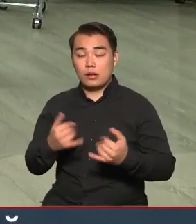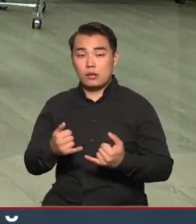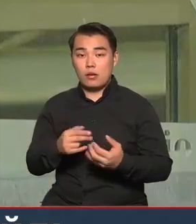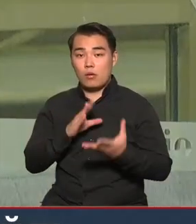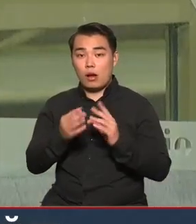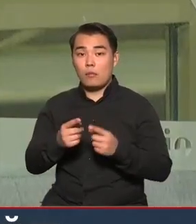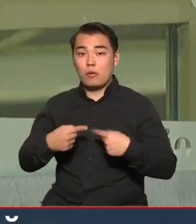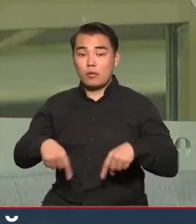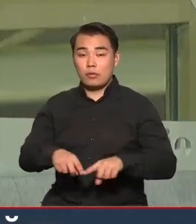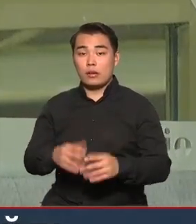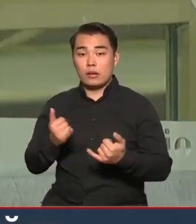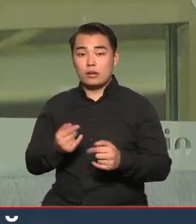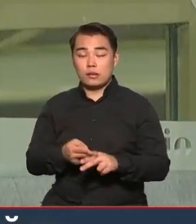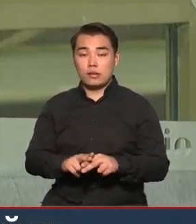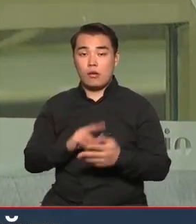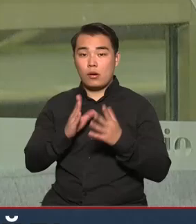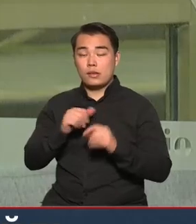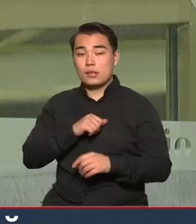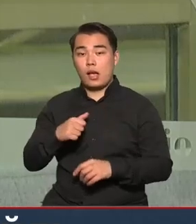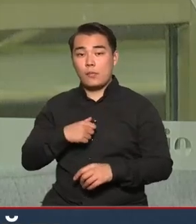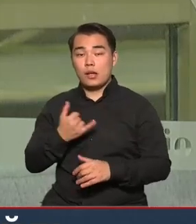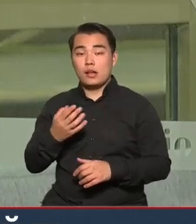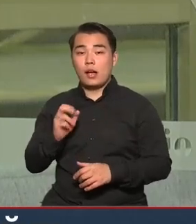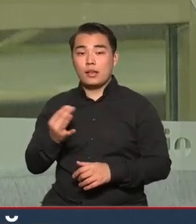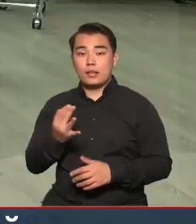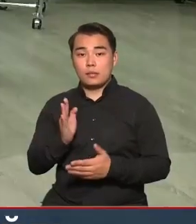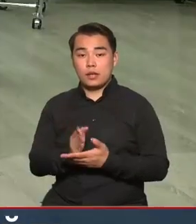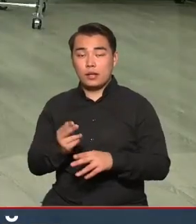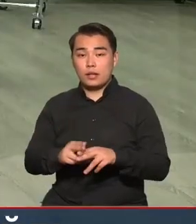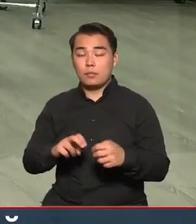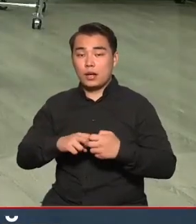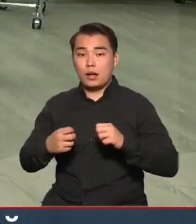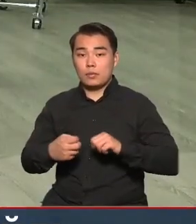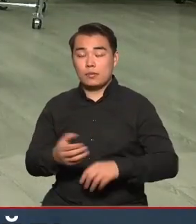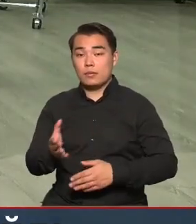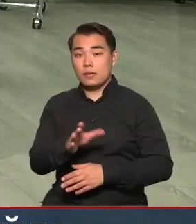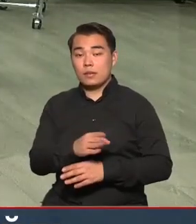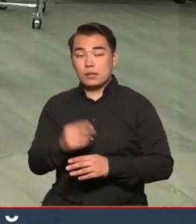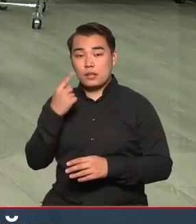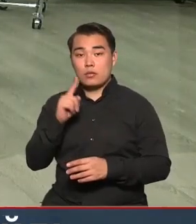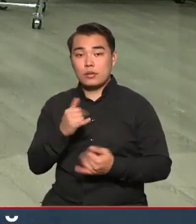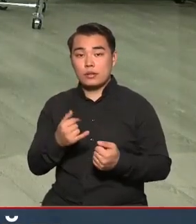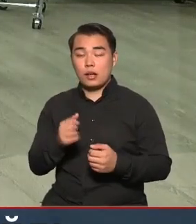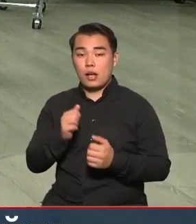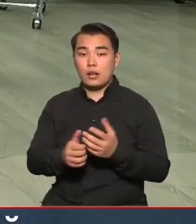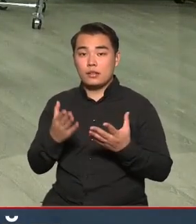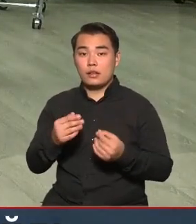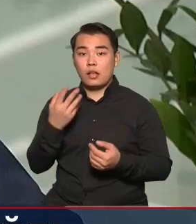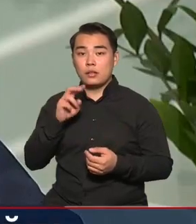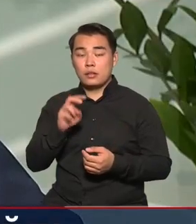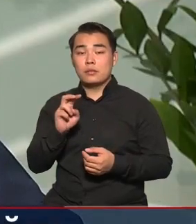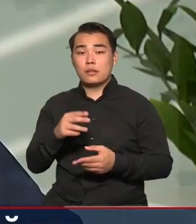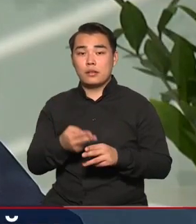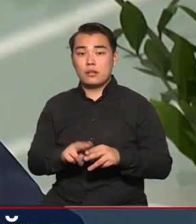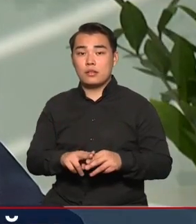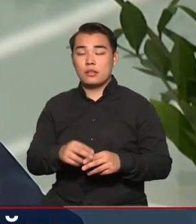құзырлы органдар, органдардың өздері қаншалықты қызығушылық танытып отыр бұл мәселеге? Біз білеміз ғой енді. Үнемі келген кезде айтыр,